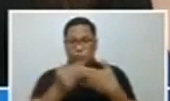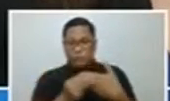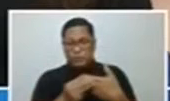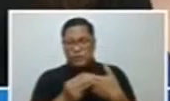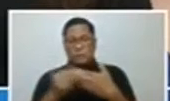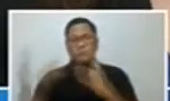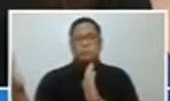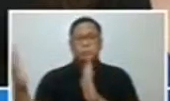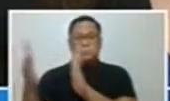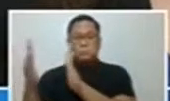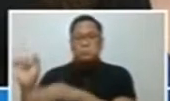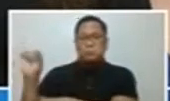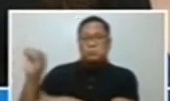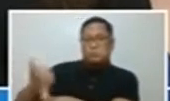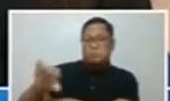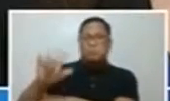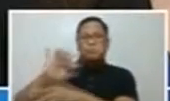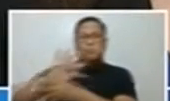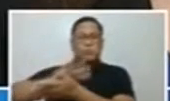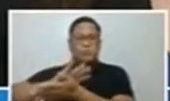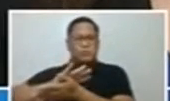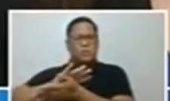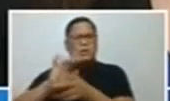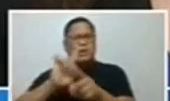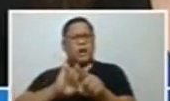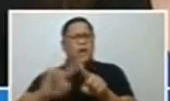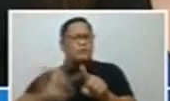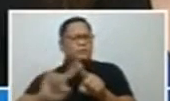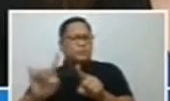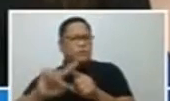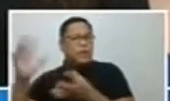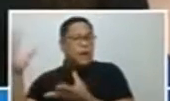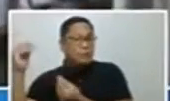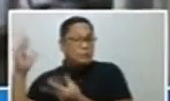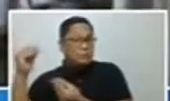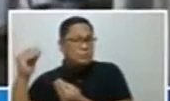Hindi. Tuloy-tuloy naman ang IATF. No? Ito naman ay cover ng isang